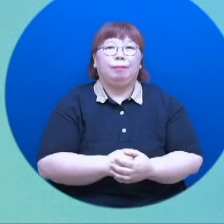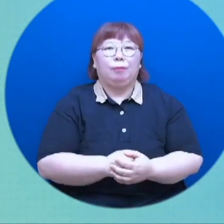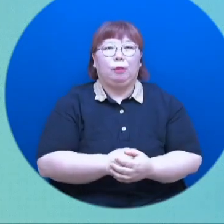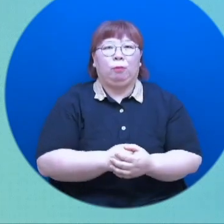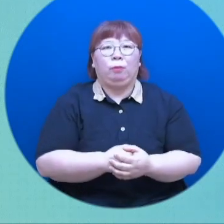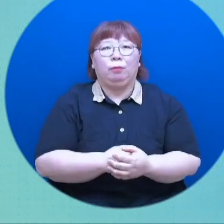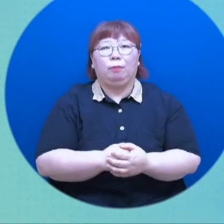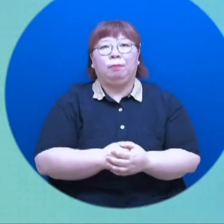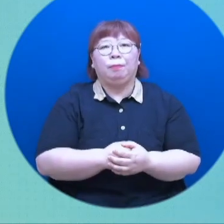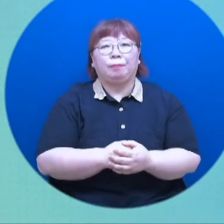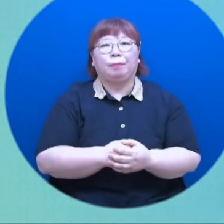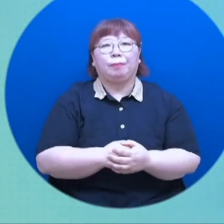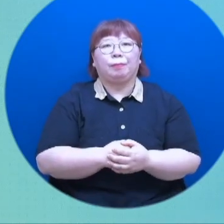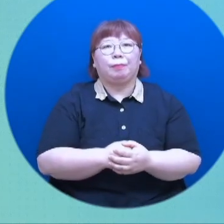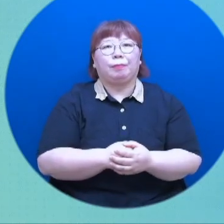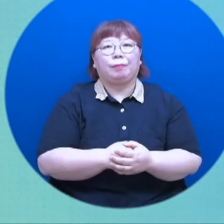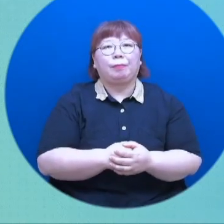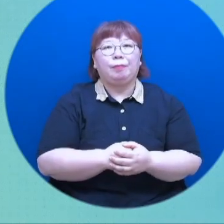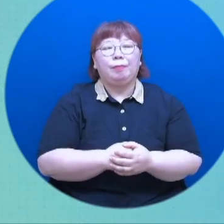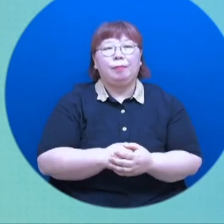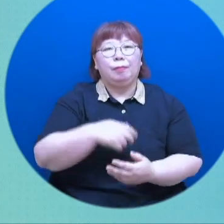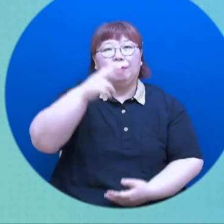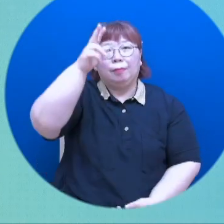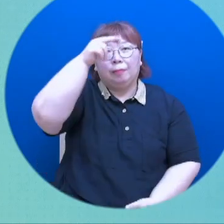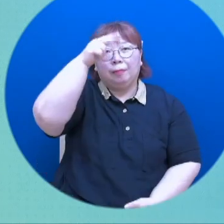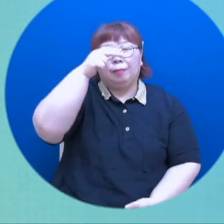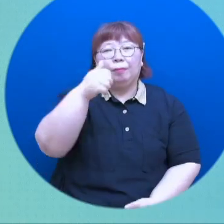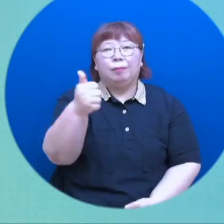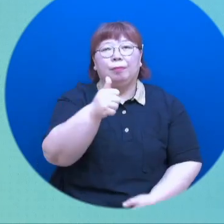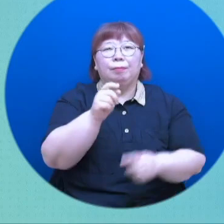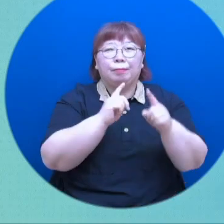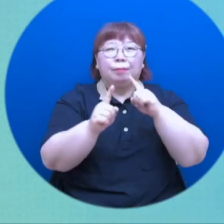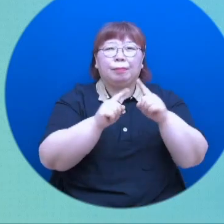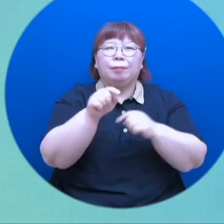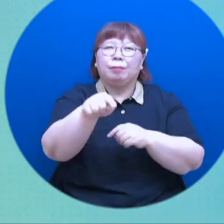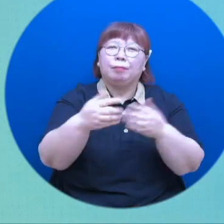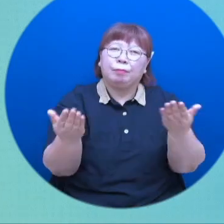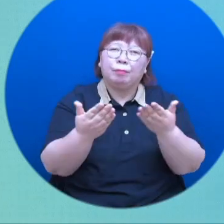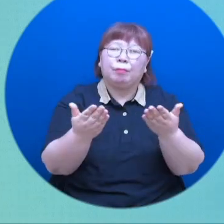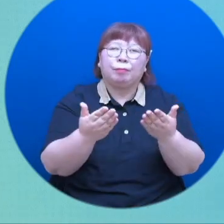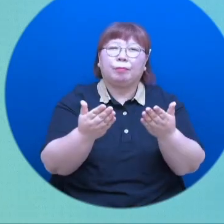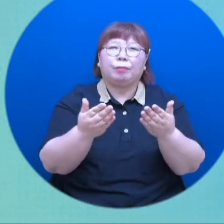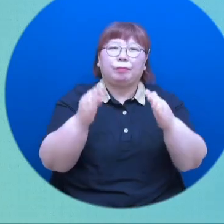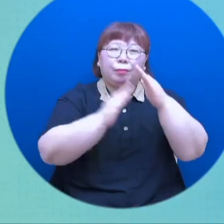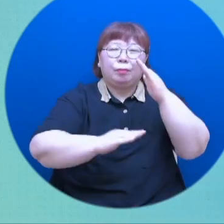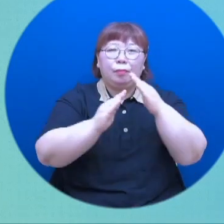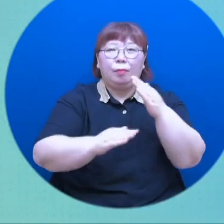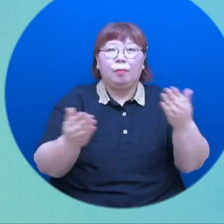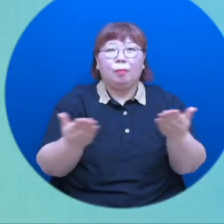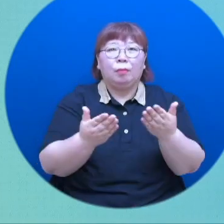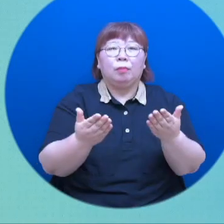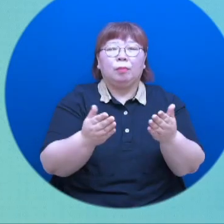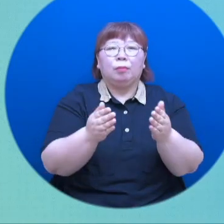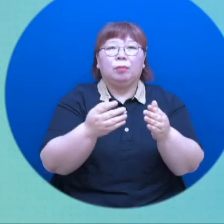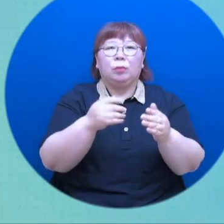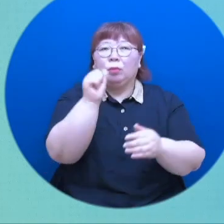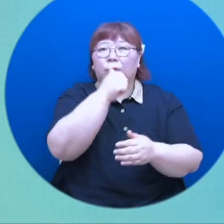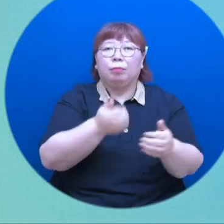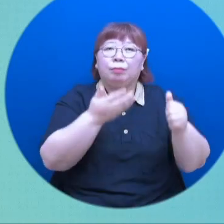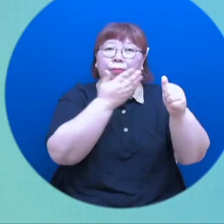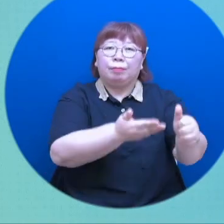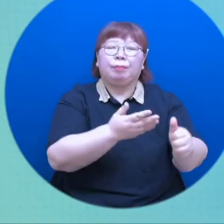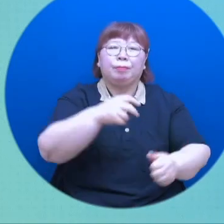몇 달을 하고 있을 때 경찰관 아저씨가 말해요. 너도 직장을 가져야지. 직장 소개해 줄게.